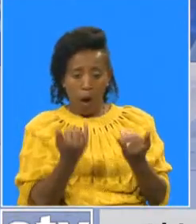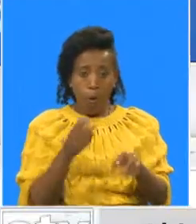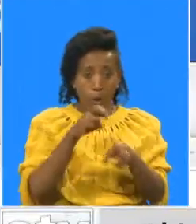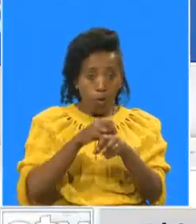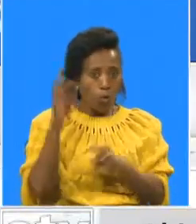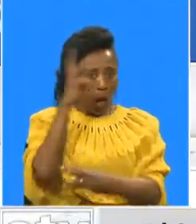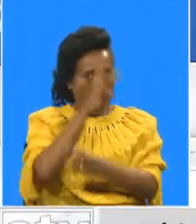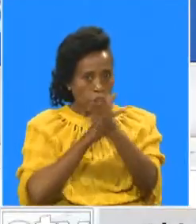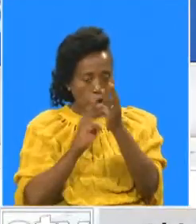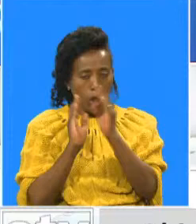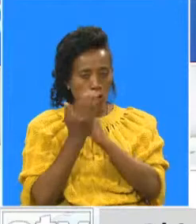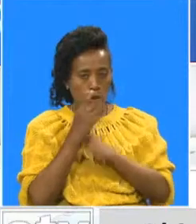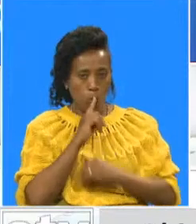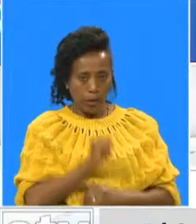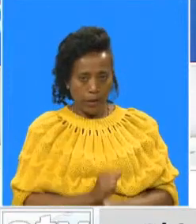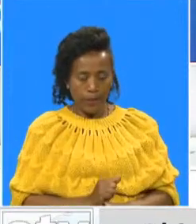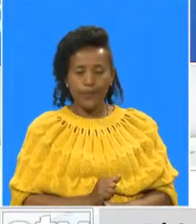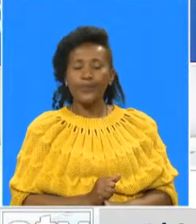ወቅቱ አስቸጋሪ ስለሆነ